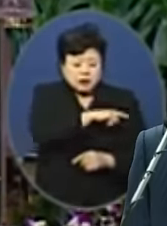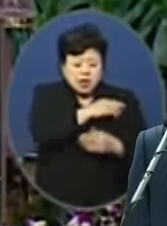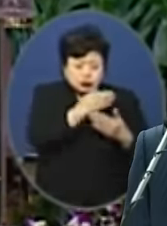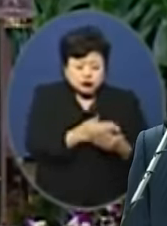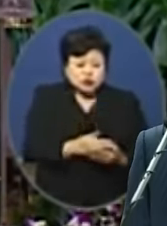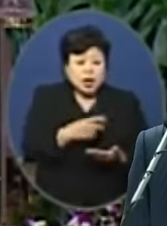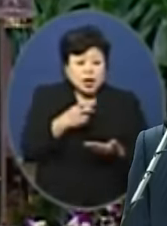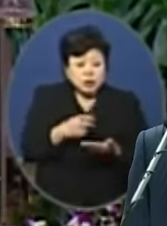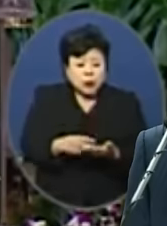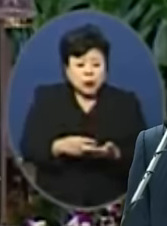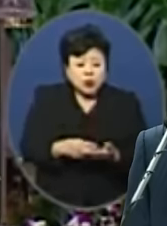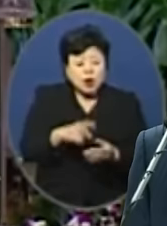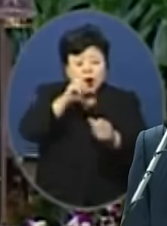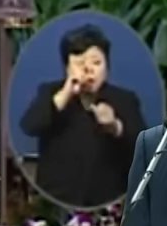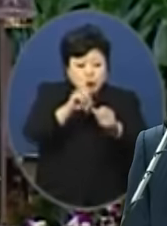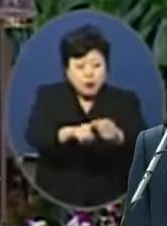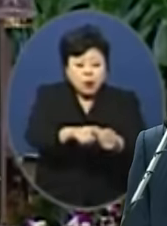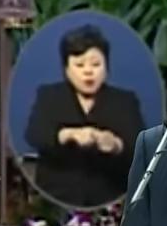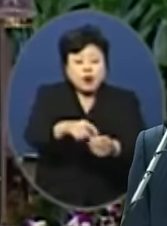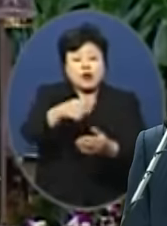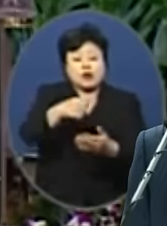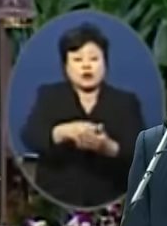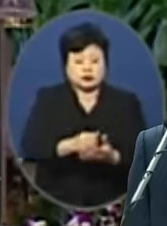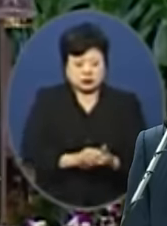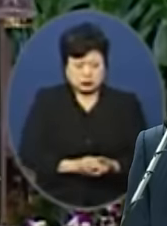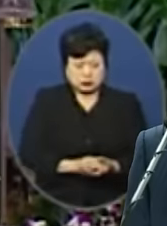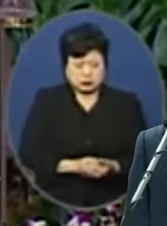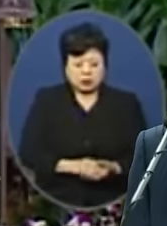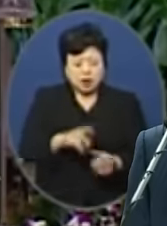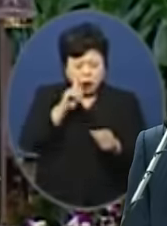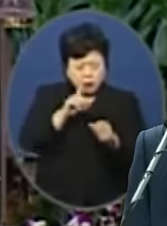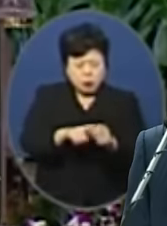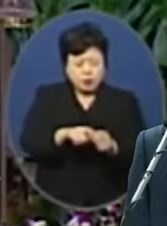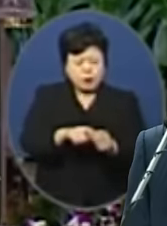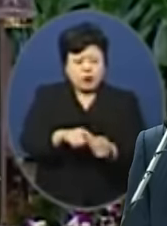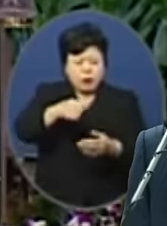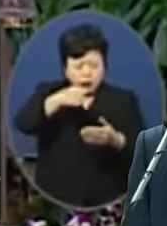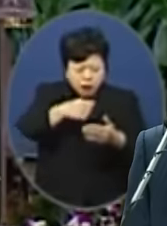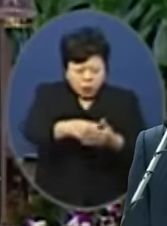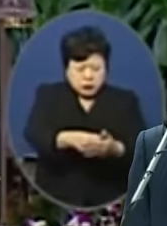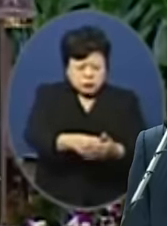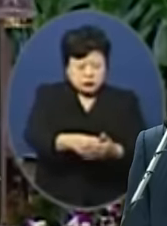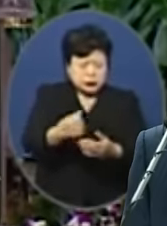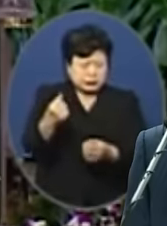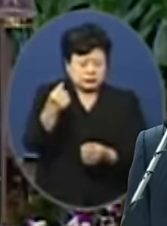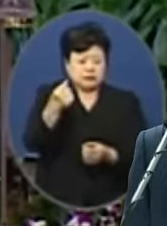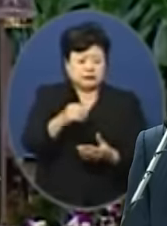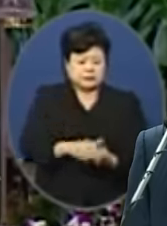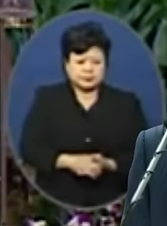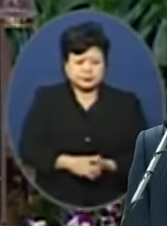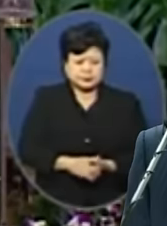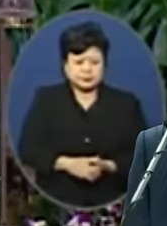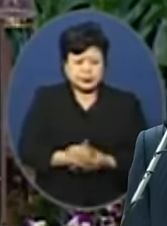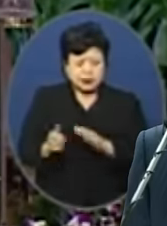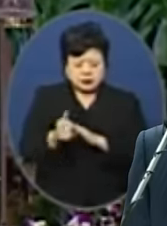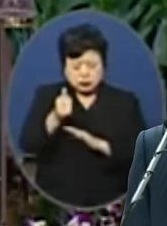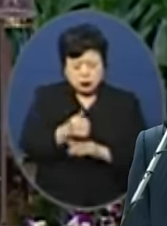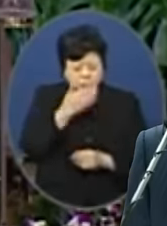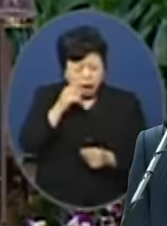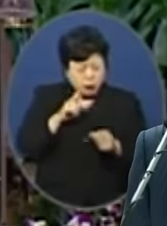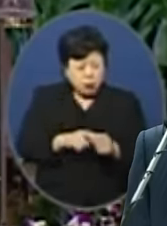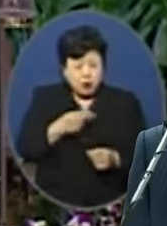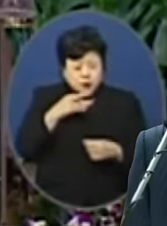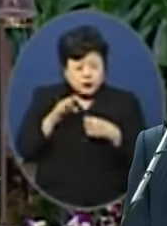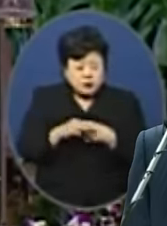원리가 바로 목표 설정을 말하는 것입니다. 목표를 가지고서 성공을 할 수 있지